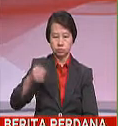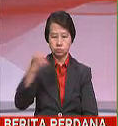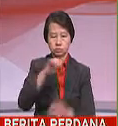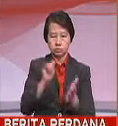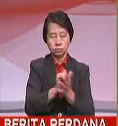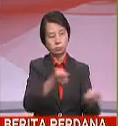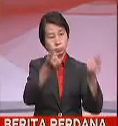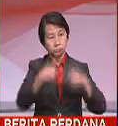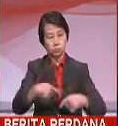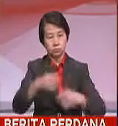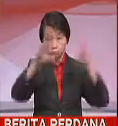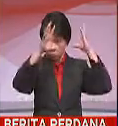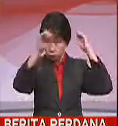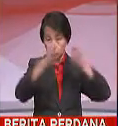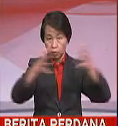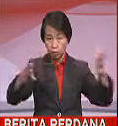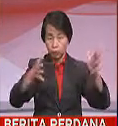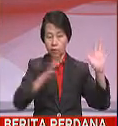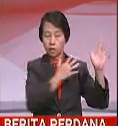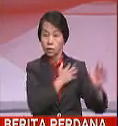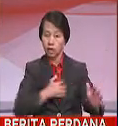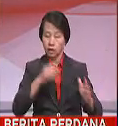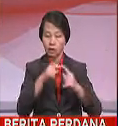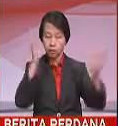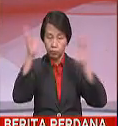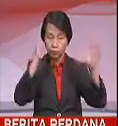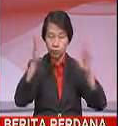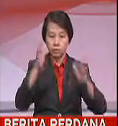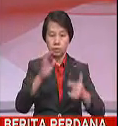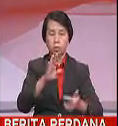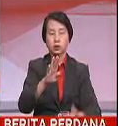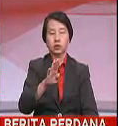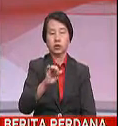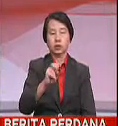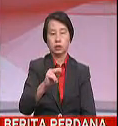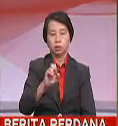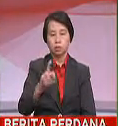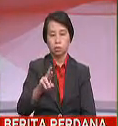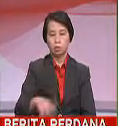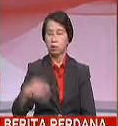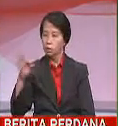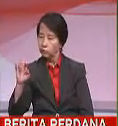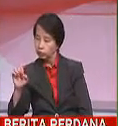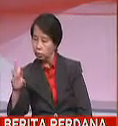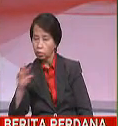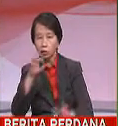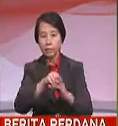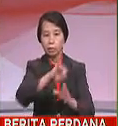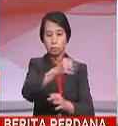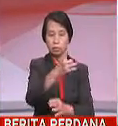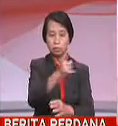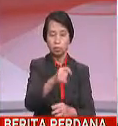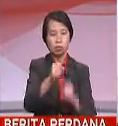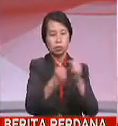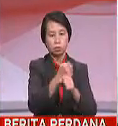turut hadir bersama adalah duta besar Argentina ke Malaysia manual balages Salas figerua menyertai jdt pada tahun